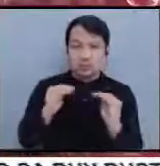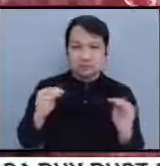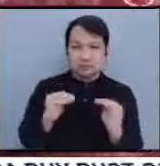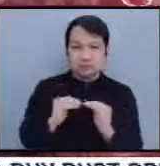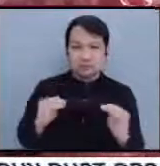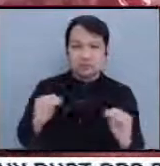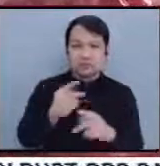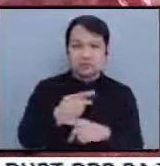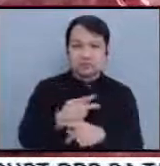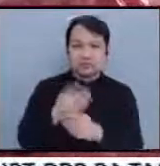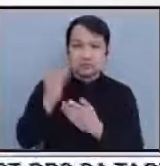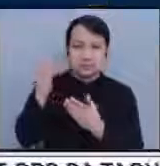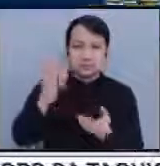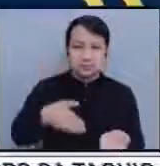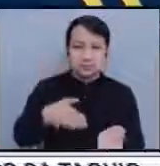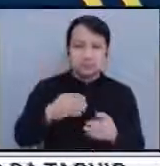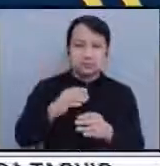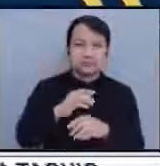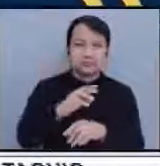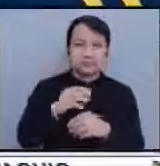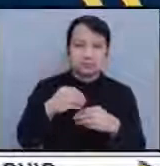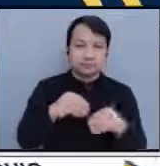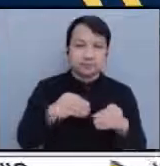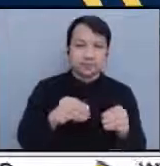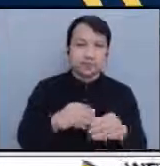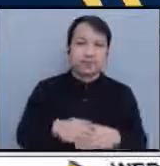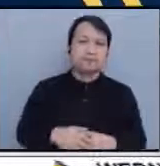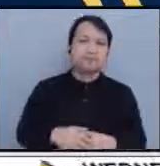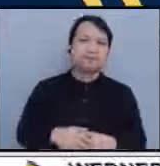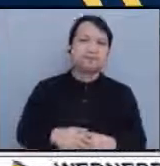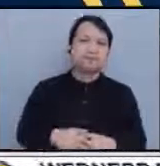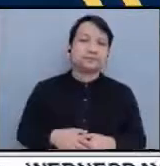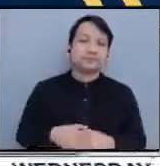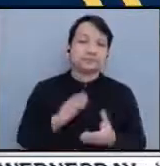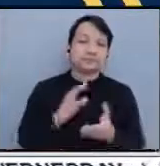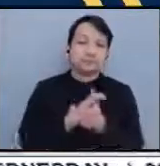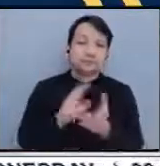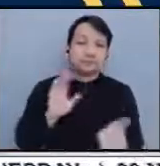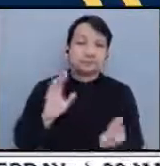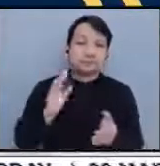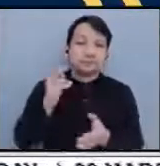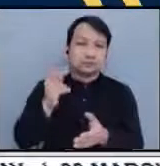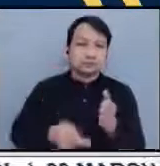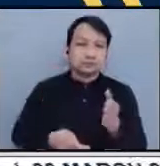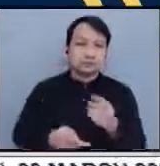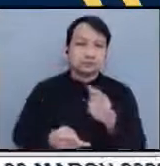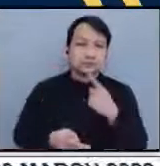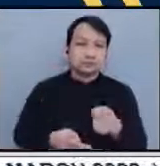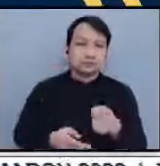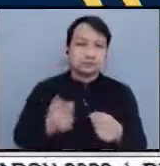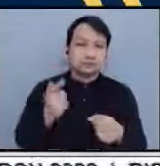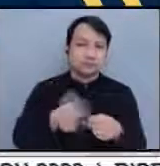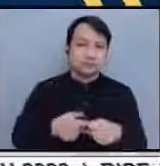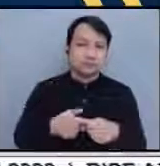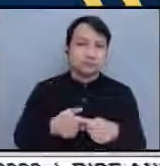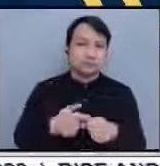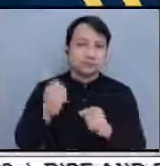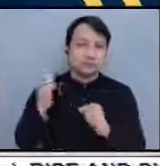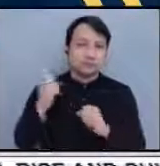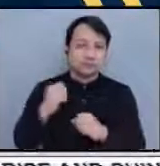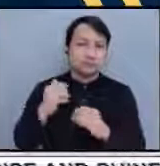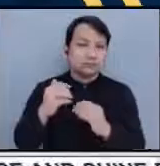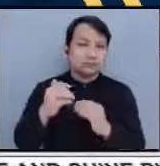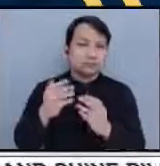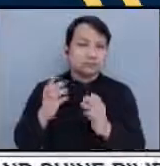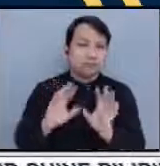produktong ibinabagsak sa merkado. Kung ina nang inaas ng presyo ng gasolina o diesel, huwag